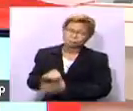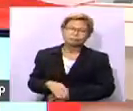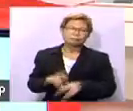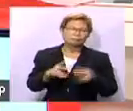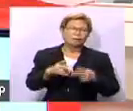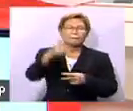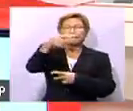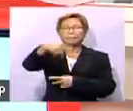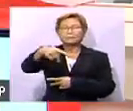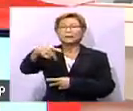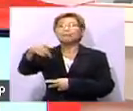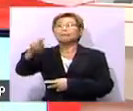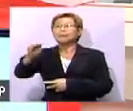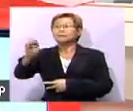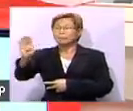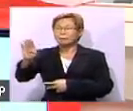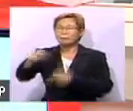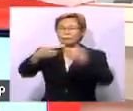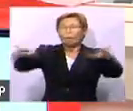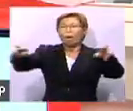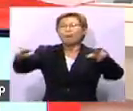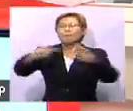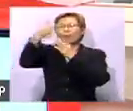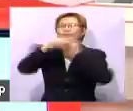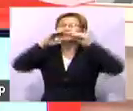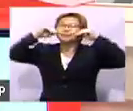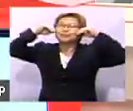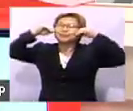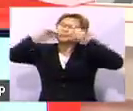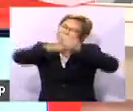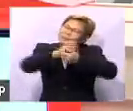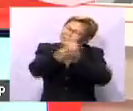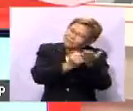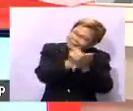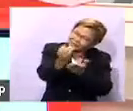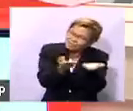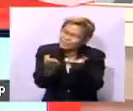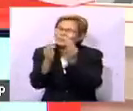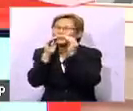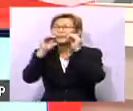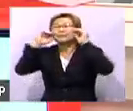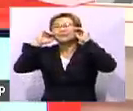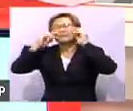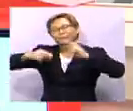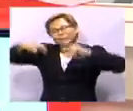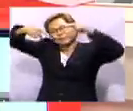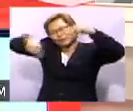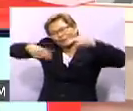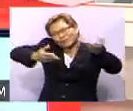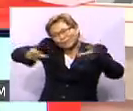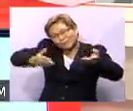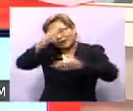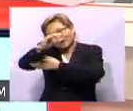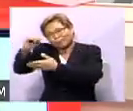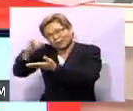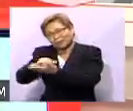prasarana Malaysia berhad melancarkan program senyuman mesra dan ikhlas layanan eficien smile bagi meningkatkan kualiti perkhidmatan